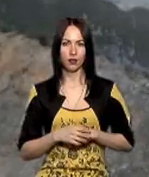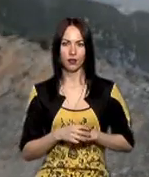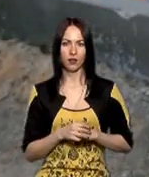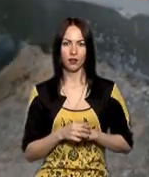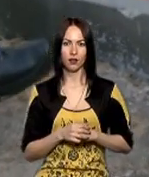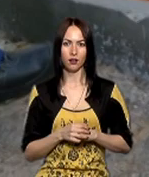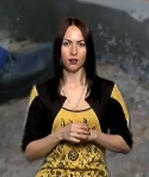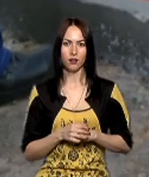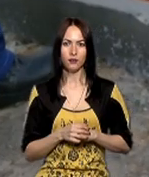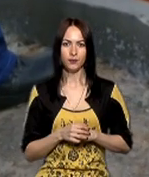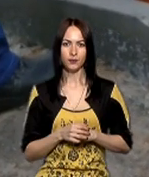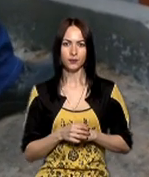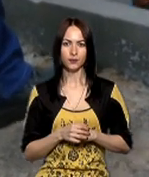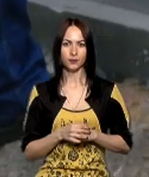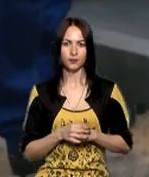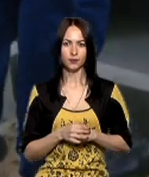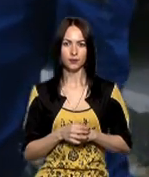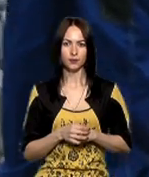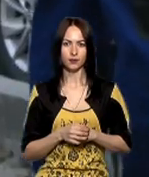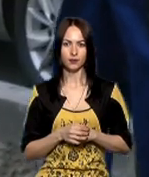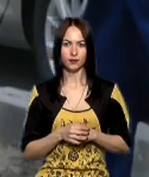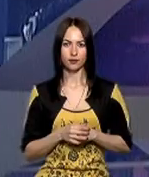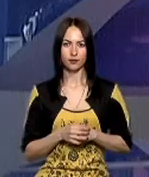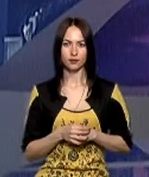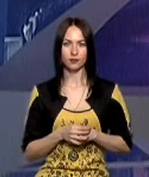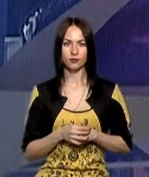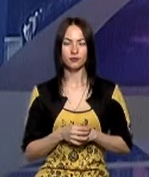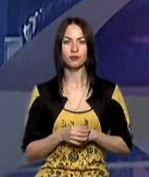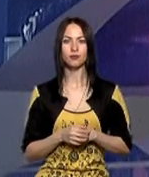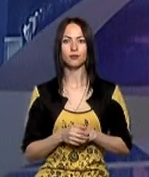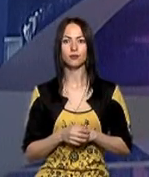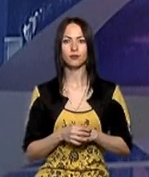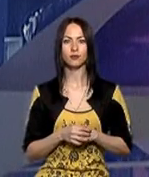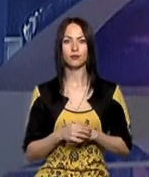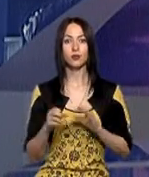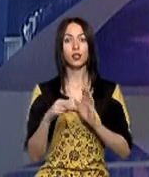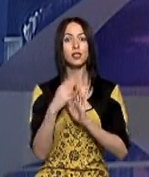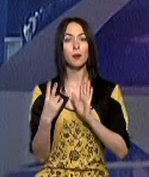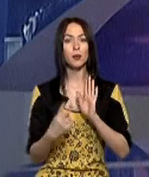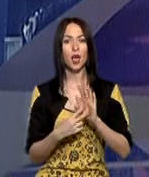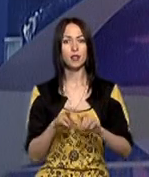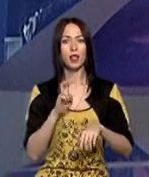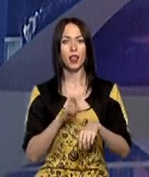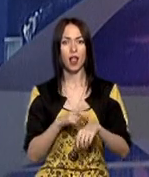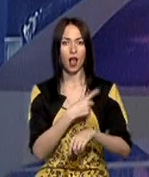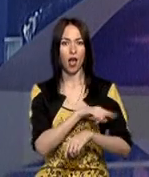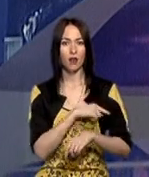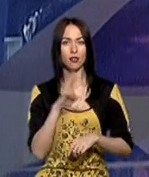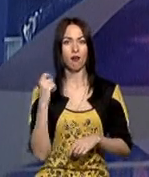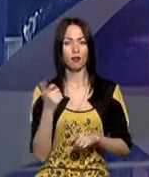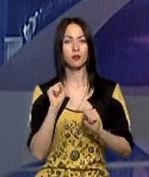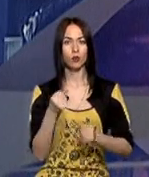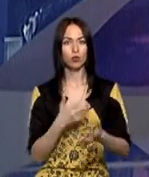Бондарева. Новини на Суспільному. Харків. 17 лікарень на Харківщині зможуть